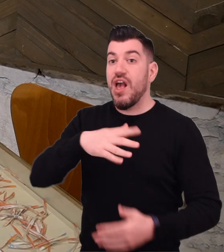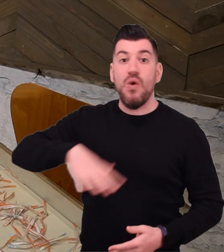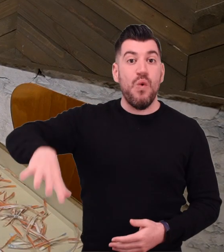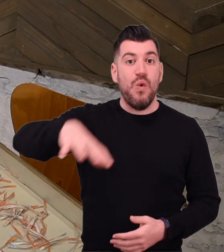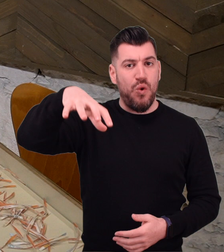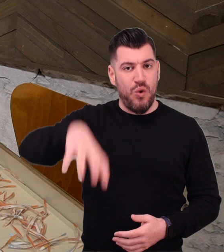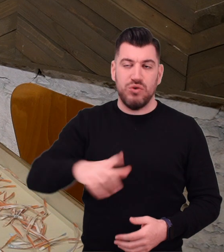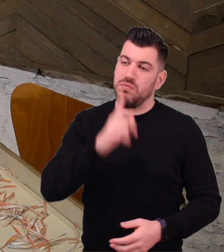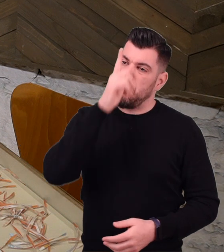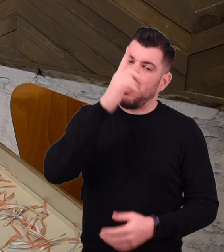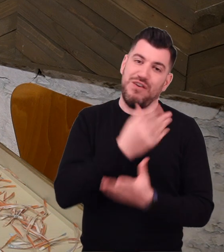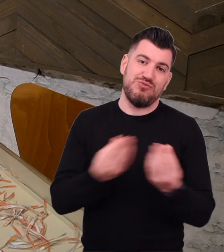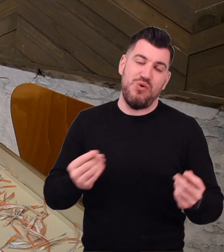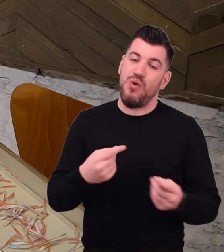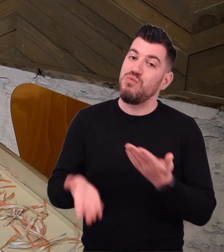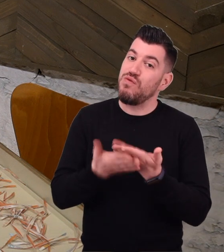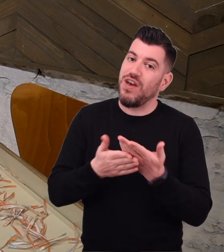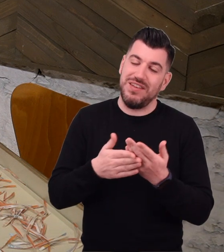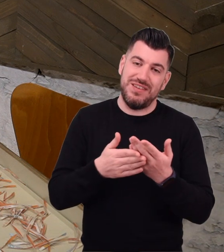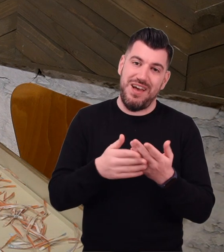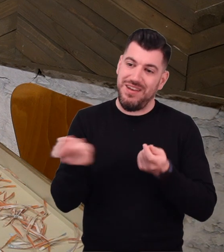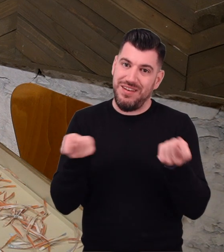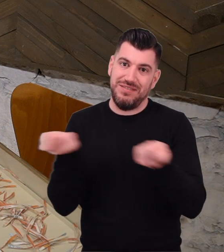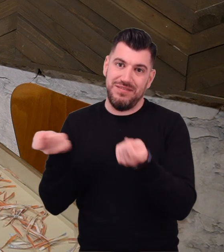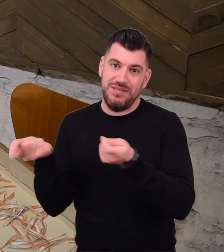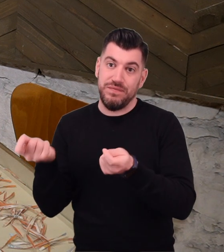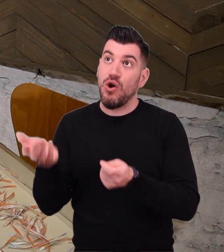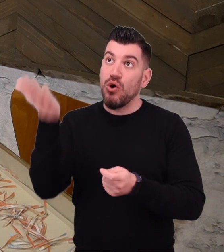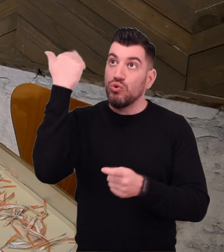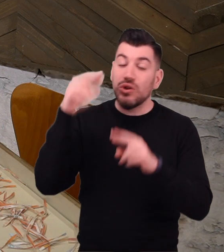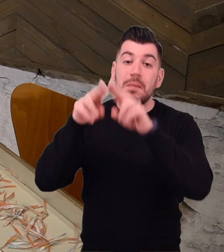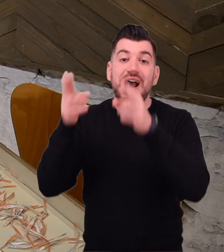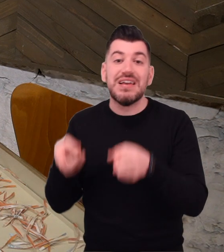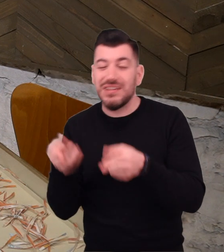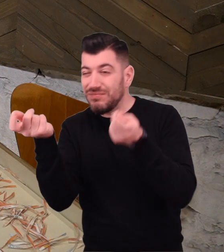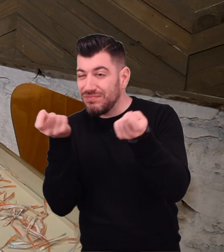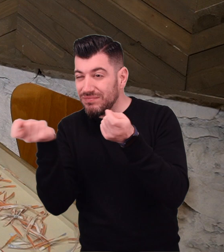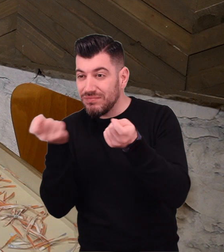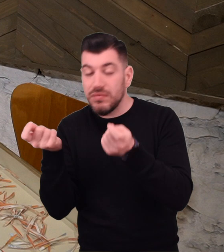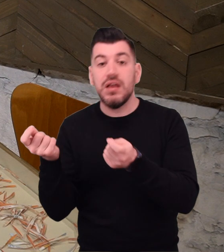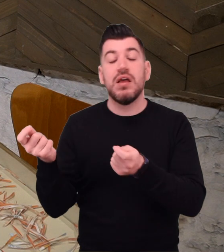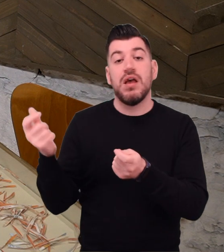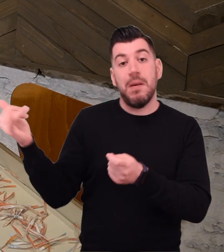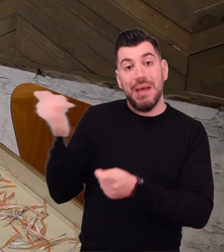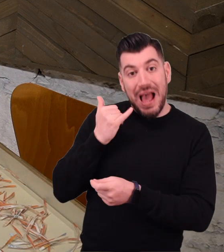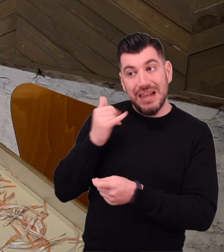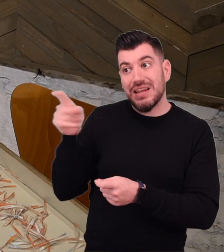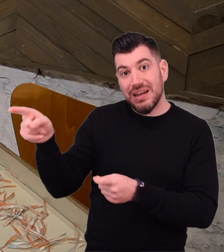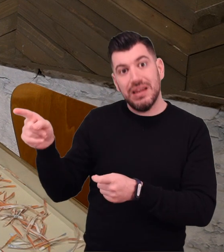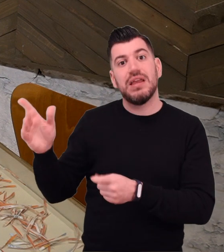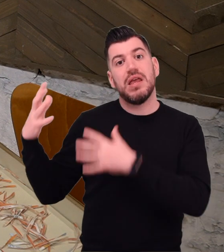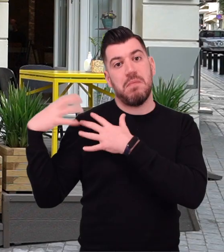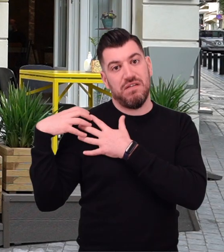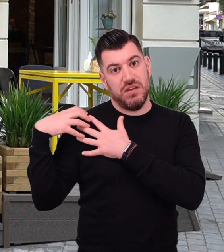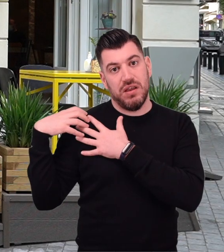βοηθήσει να φτιαχτεί. Όταν το μαγαζί σχεδιαζότανε, επικοινώνησαν μαζί μου οι άνθρωποι του μαγαζιού και μου